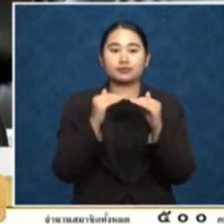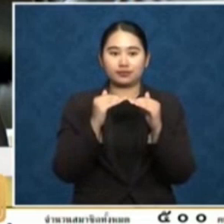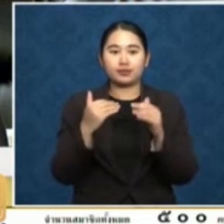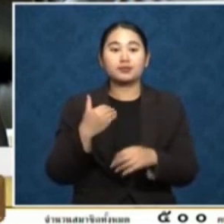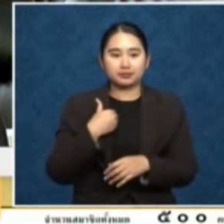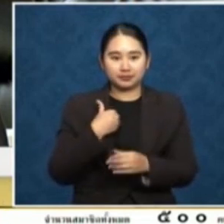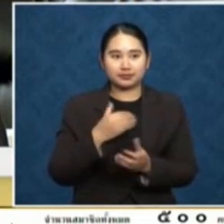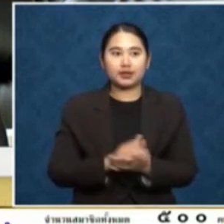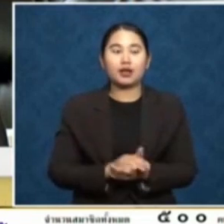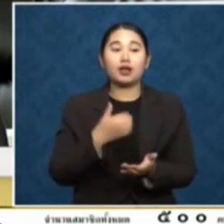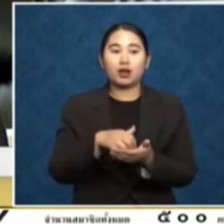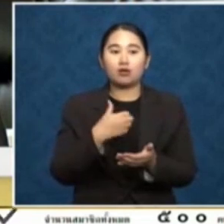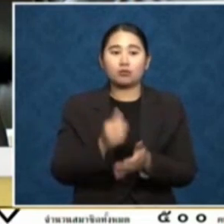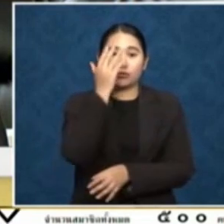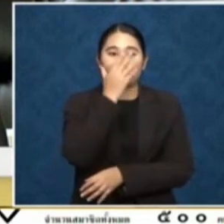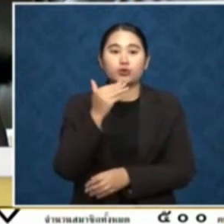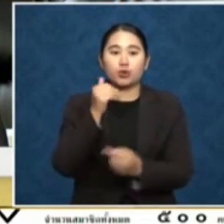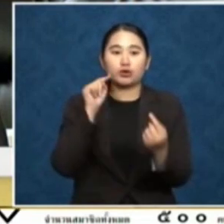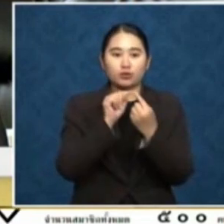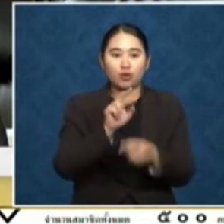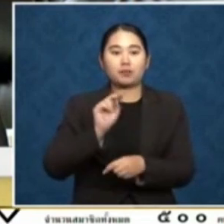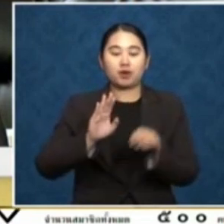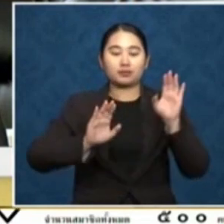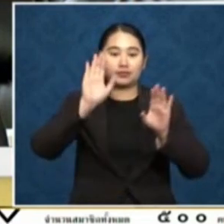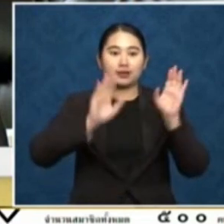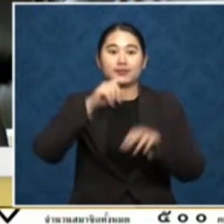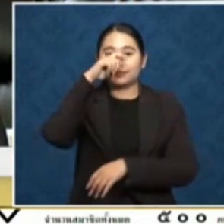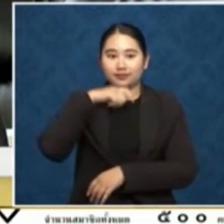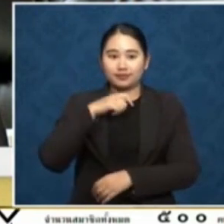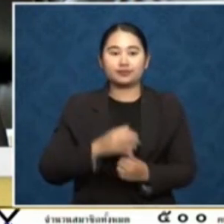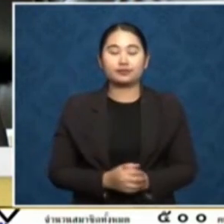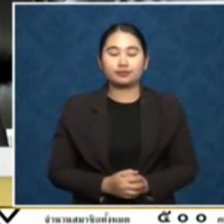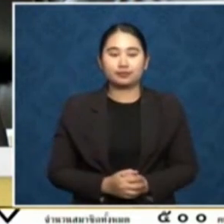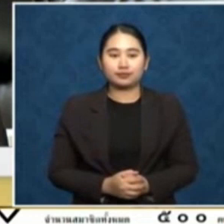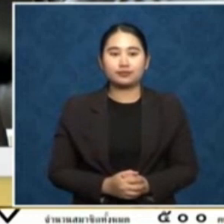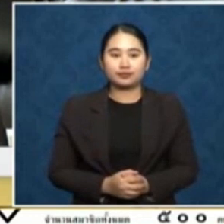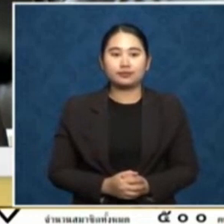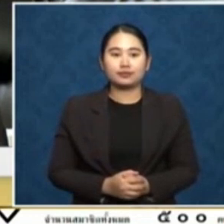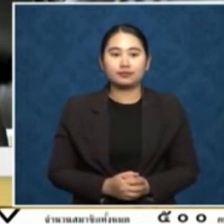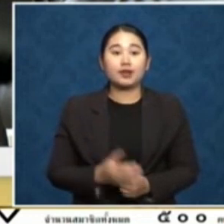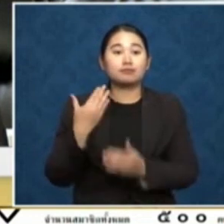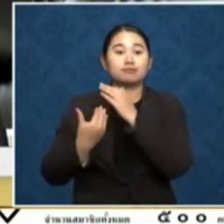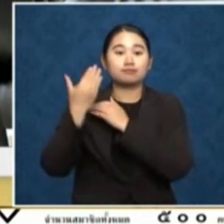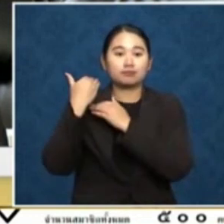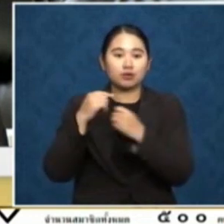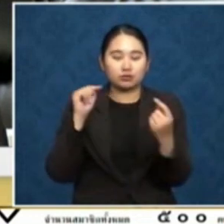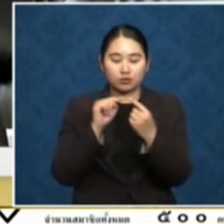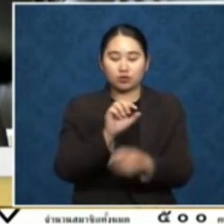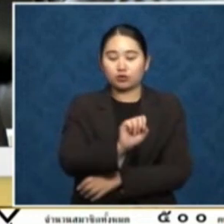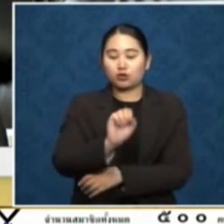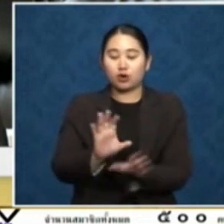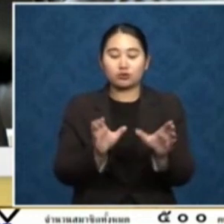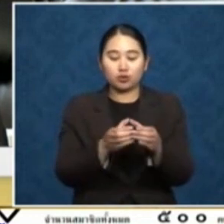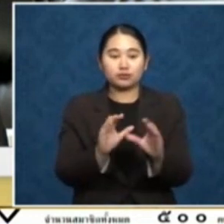มีความเท่าเทียมกันนี้ก็เป็นความสวยงามของระบอบประชาธิปไตยท่านประธานที่เคารพครับ